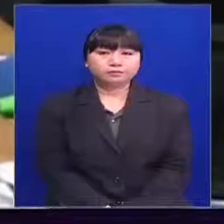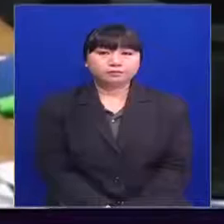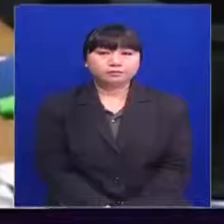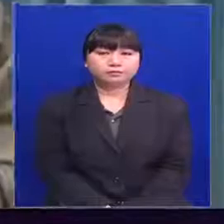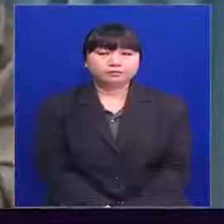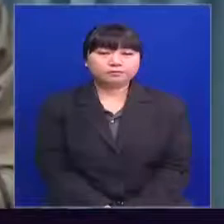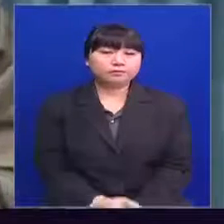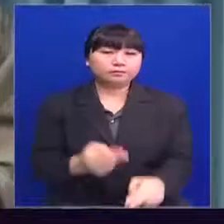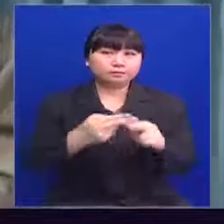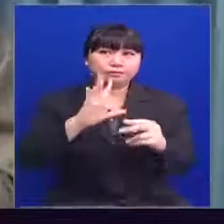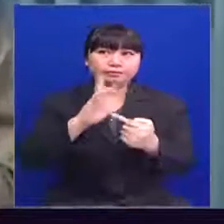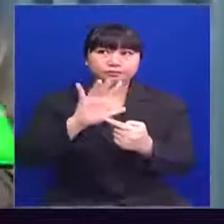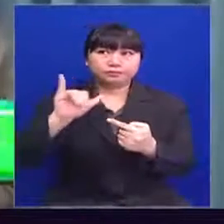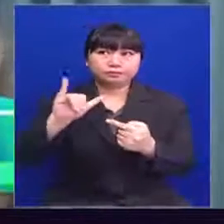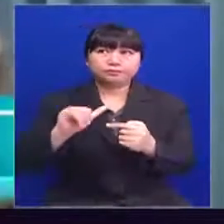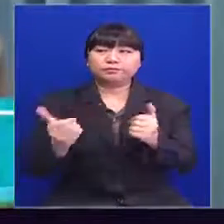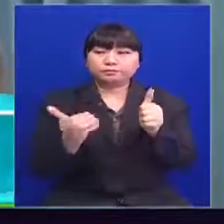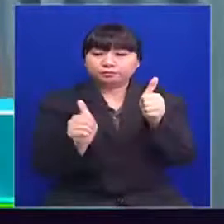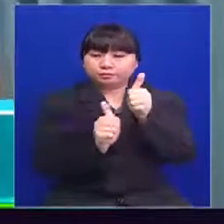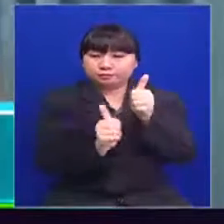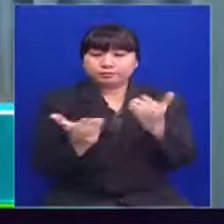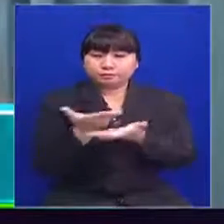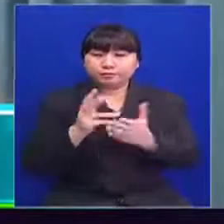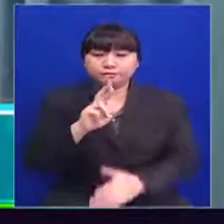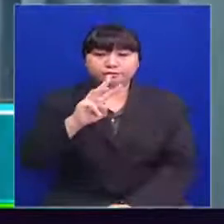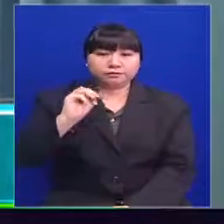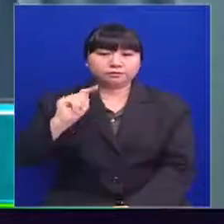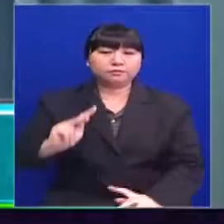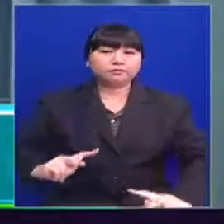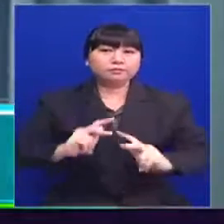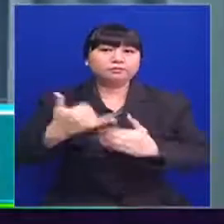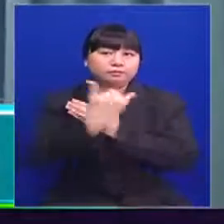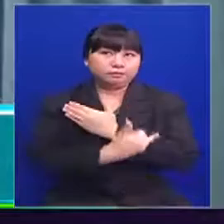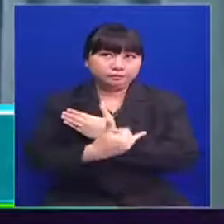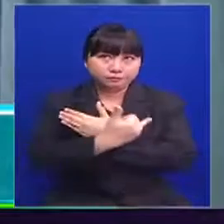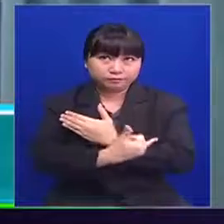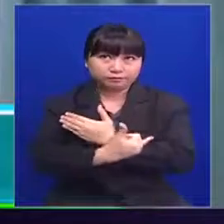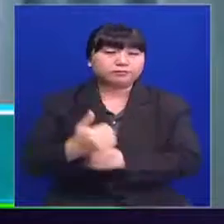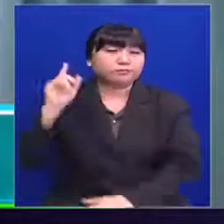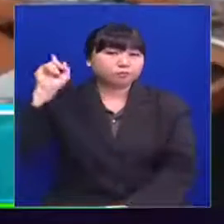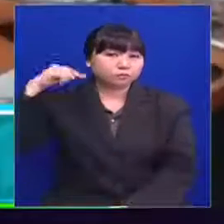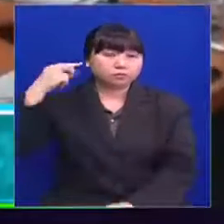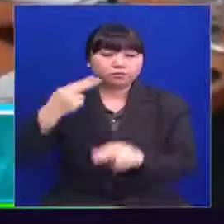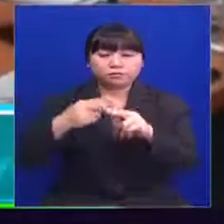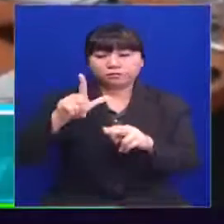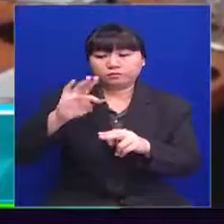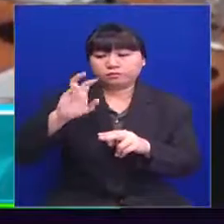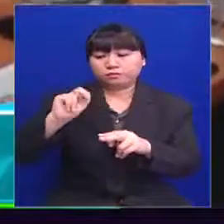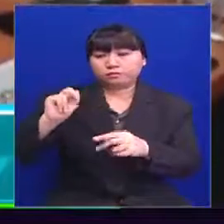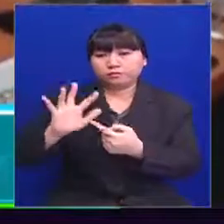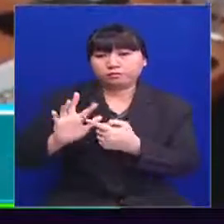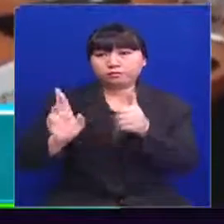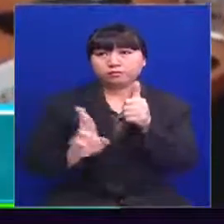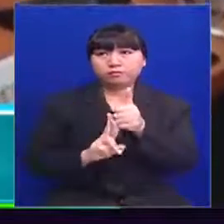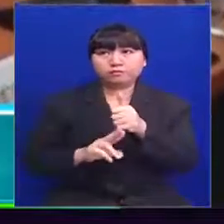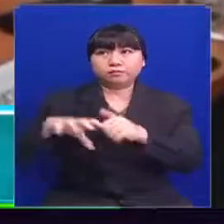นายชัยสิริอนมานที่ปรึกษารัฐมนตรีว่าการกระทรวงการต่างประเทศพร้อมด้วยนางลินนาตังทศิริรองอธิบดีกร